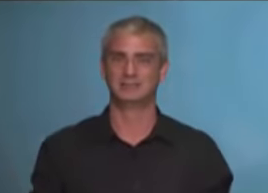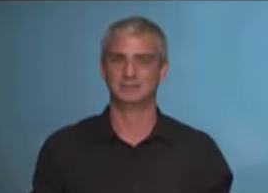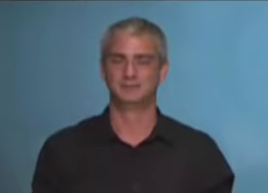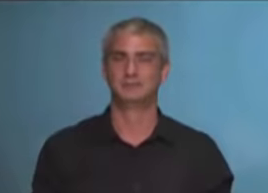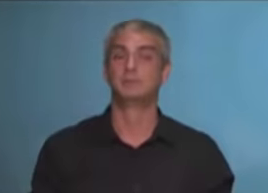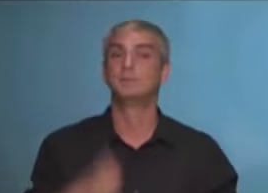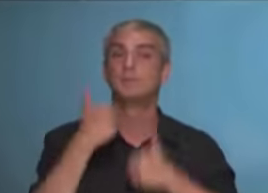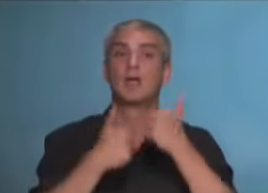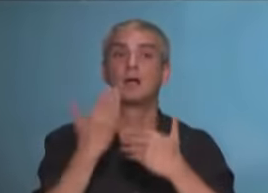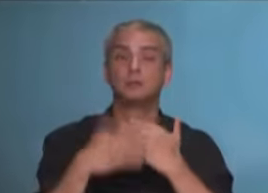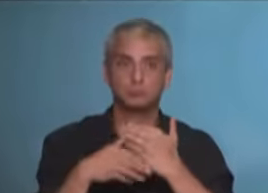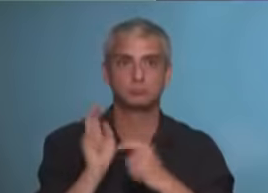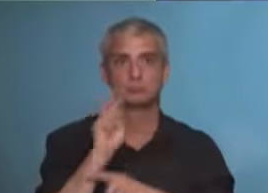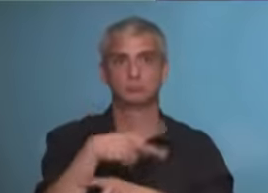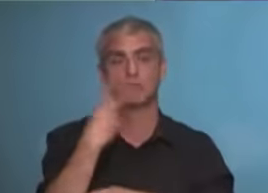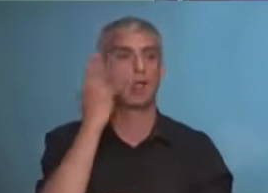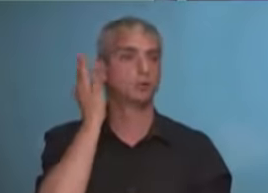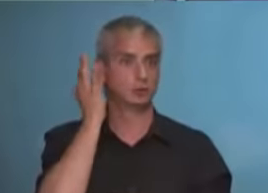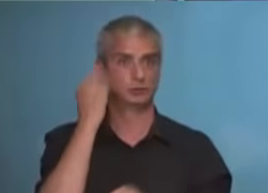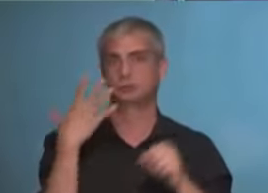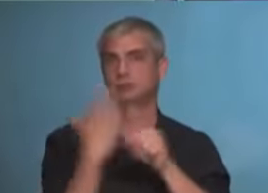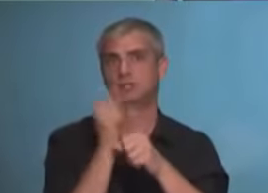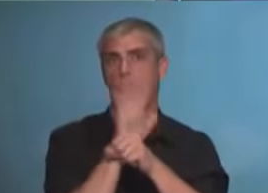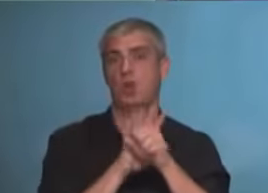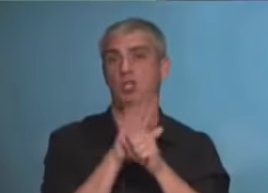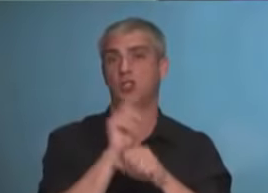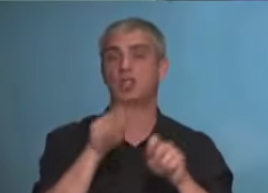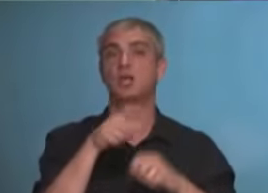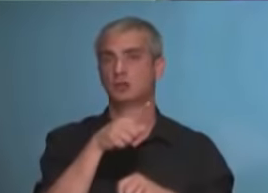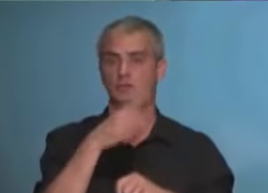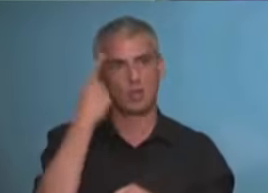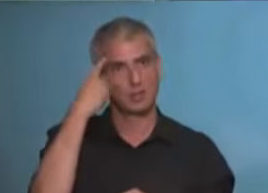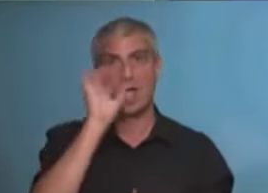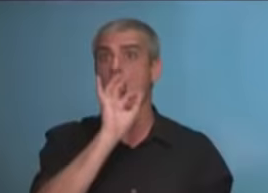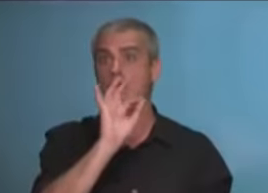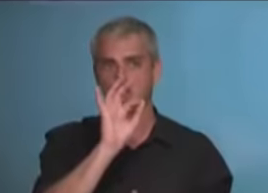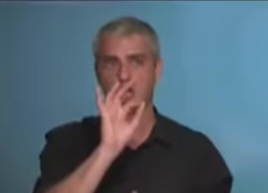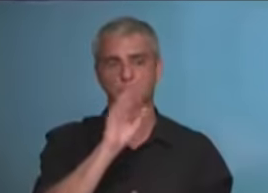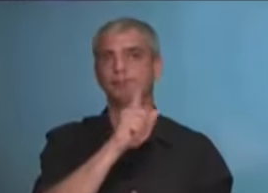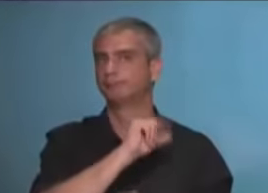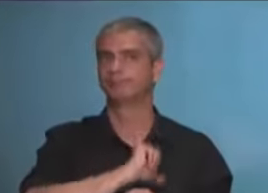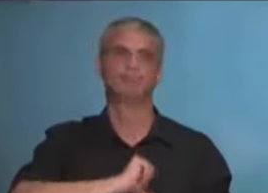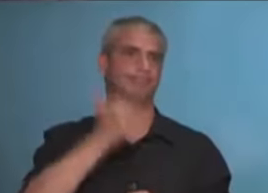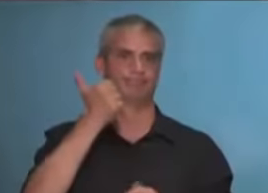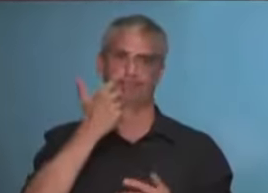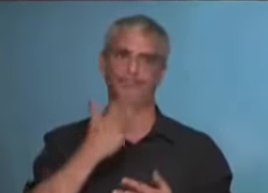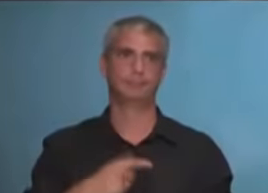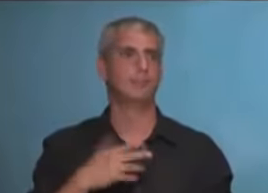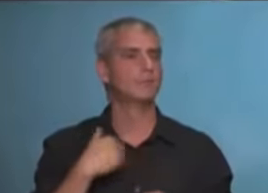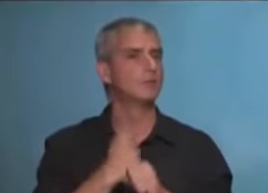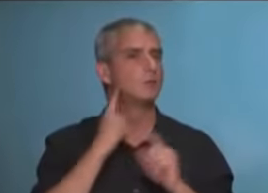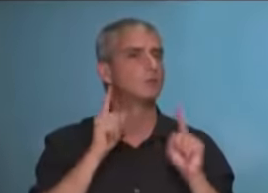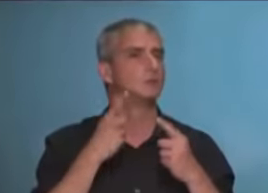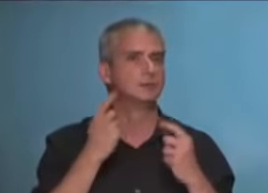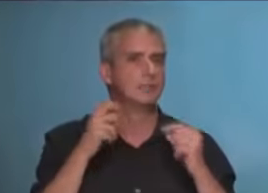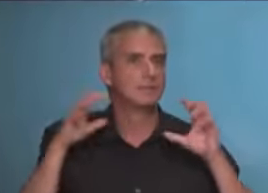לגמר התחרות עלו שלוש נשים שהצליחו לשכנע את השופטות שהרעיון שלהן הוא הדבר הבא בחדשנות. תביא לי איזה מוזיקה כזאת. אני